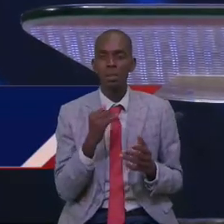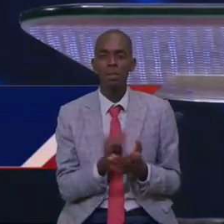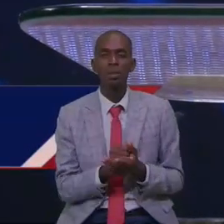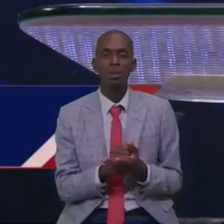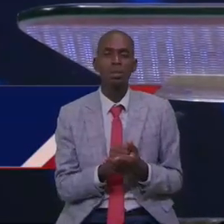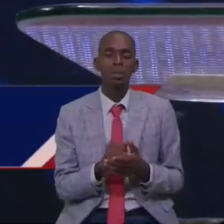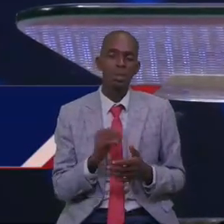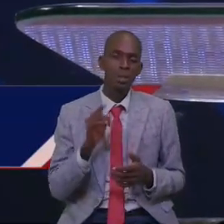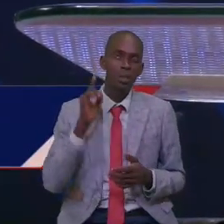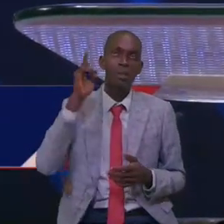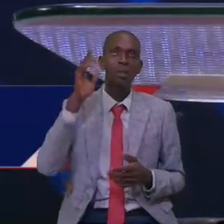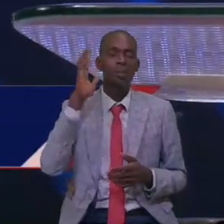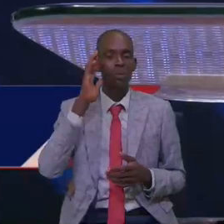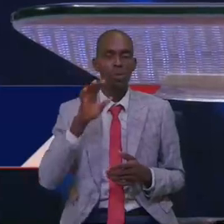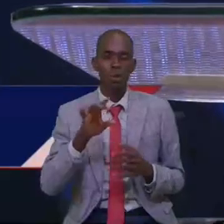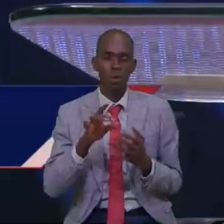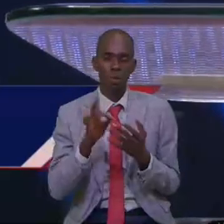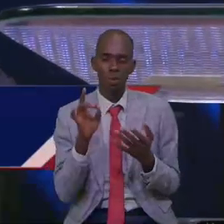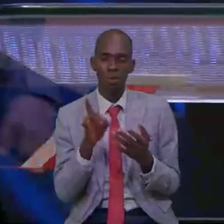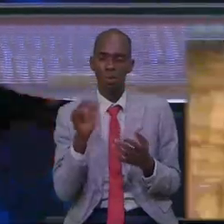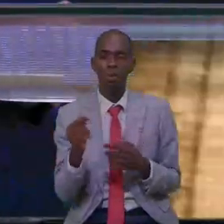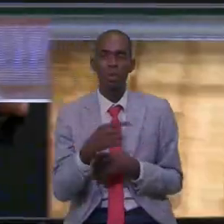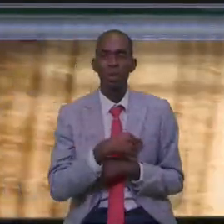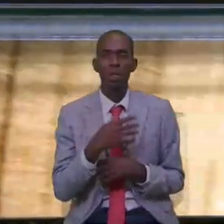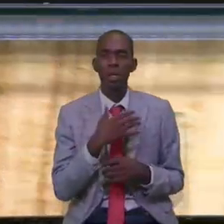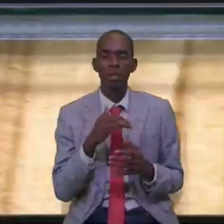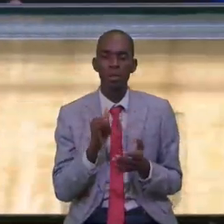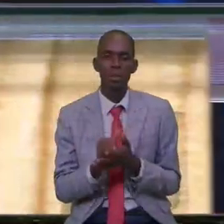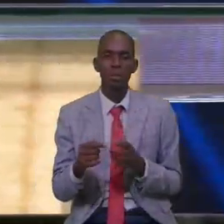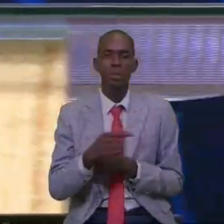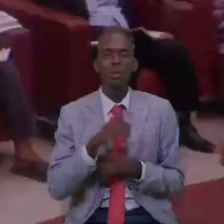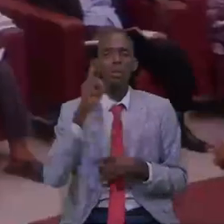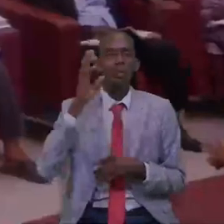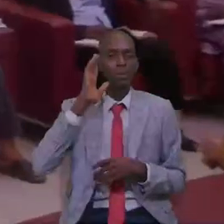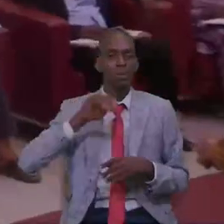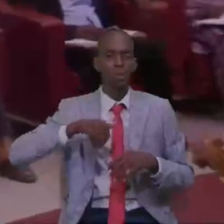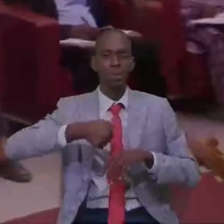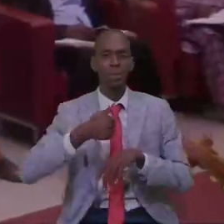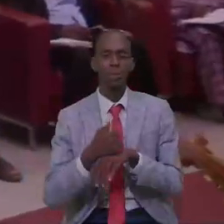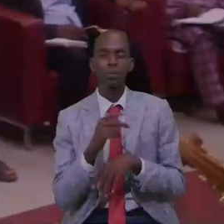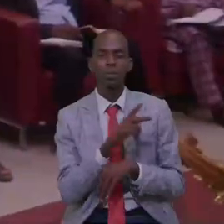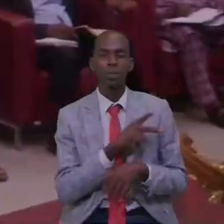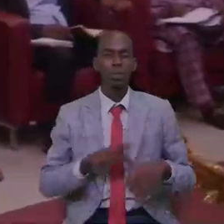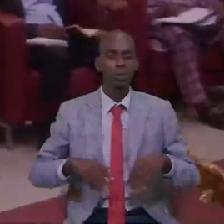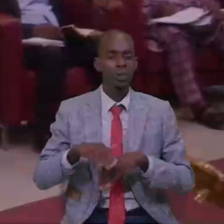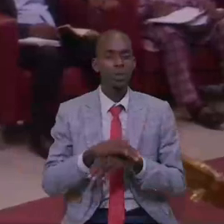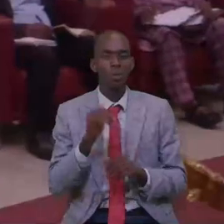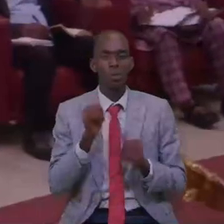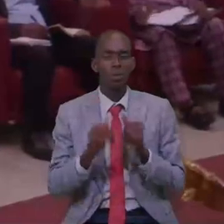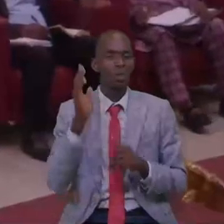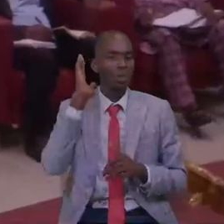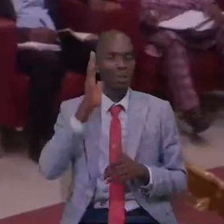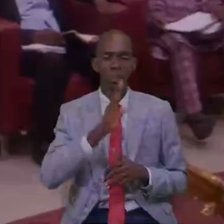va désigner, choisir un jour, et le jour-là, Dieu va instaurer son royaume.